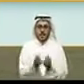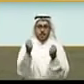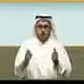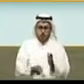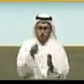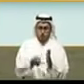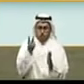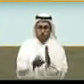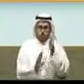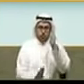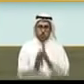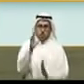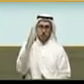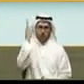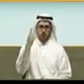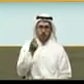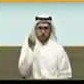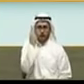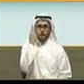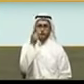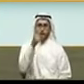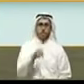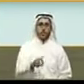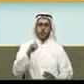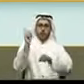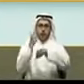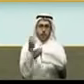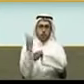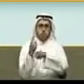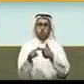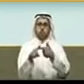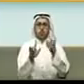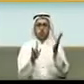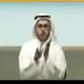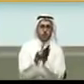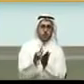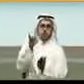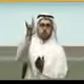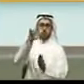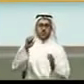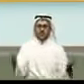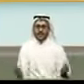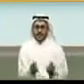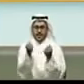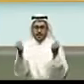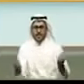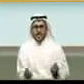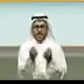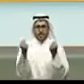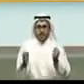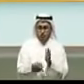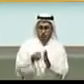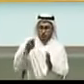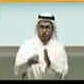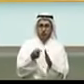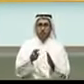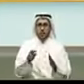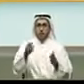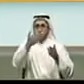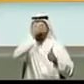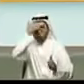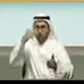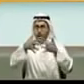مقاتلات أوكرانية من طراز سوخوي 24 وسوخوي 27 وميك 29، بالإضافة إلى مقاتلات أمريكية